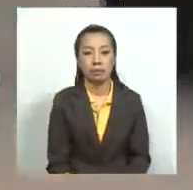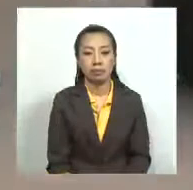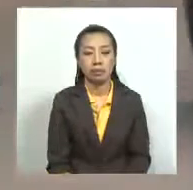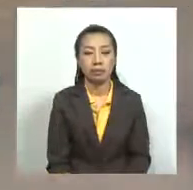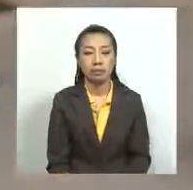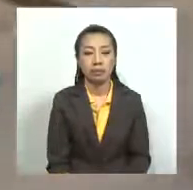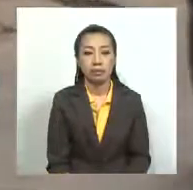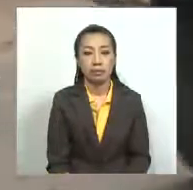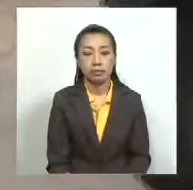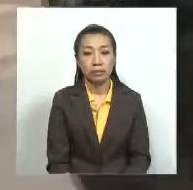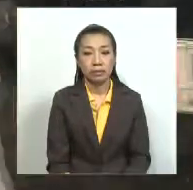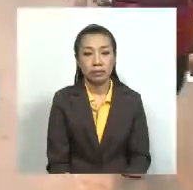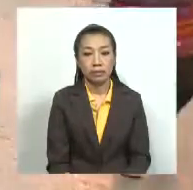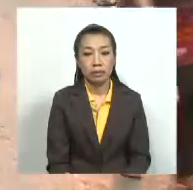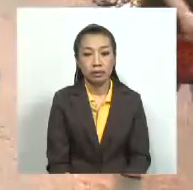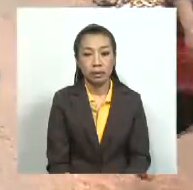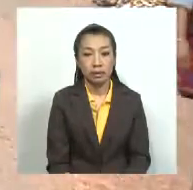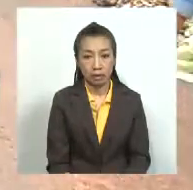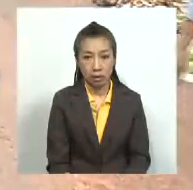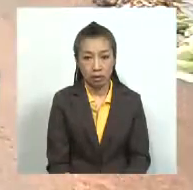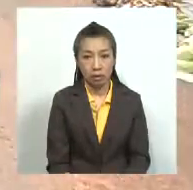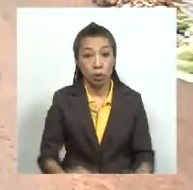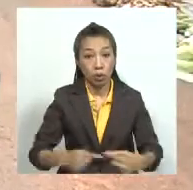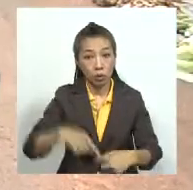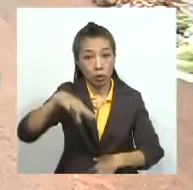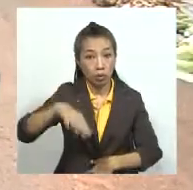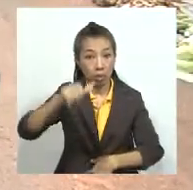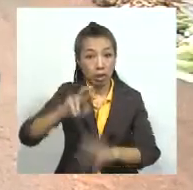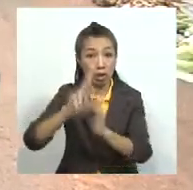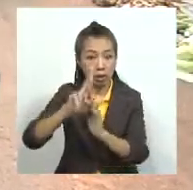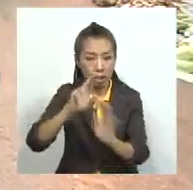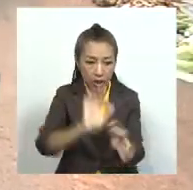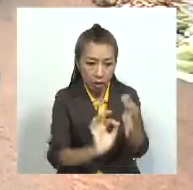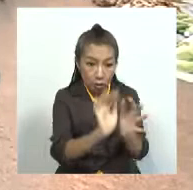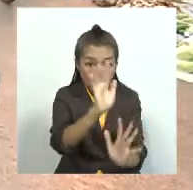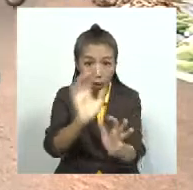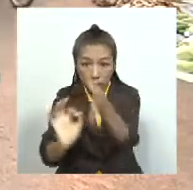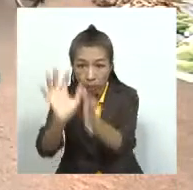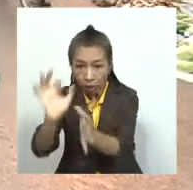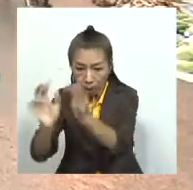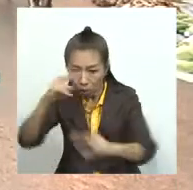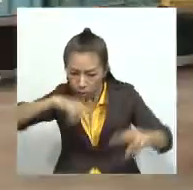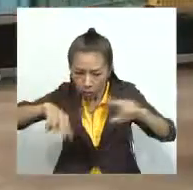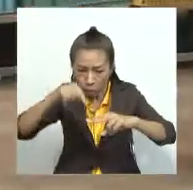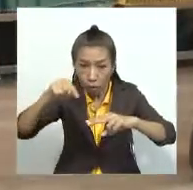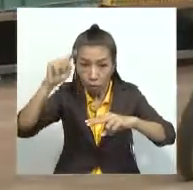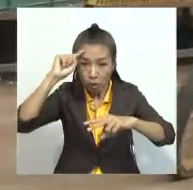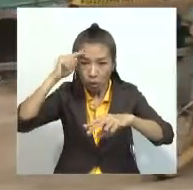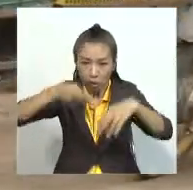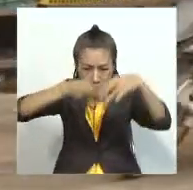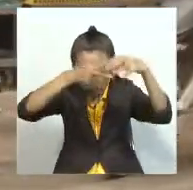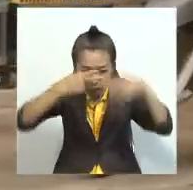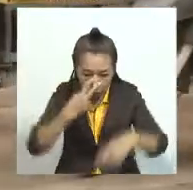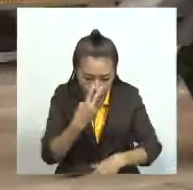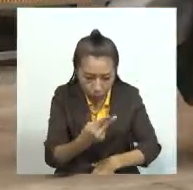ส่วนจุดฮอตสปอตจุดความร้อนภายในเมืองเชียงรายนะคะตอนนี้จากการตรวจสอบของดาวเทียมเวียนะคะ